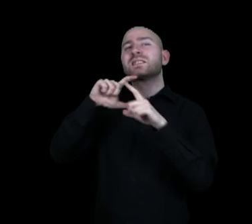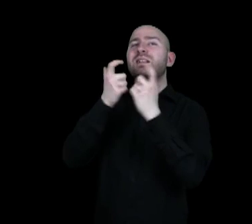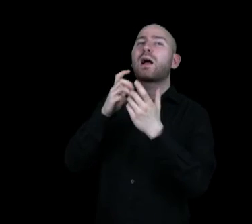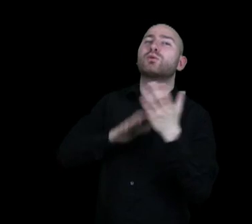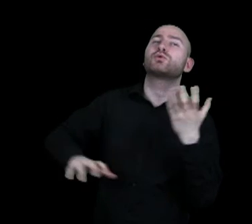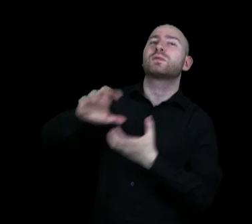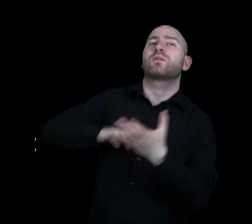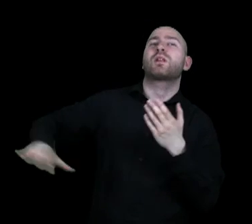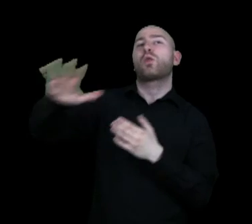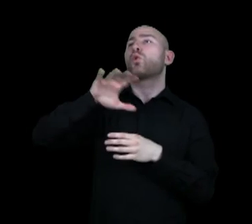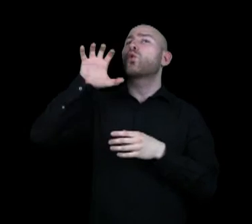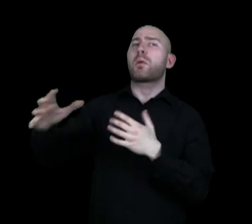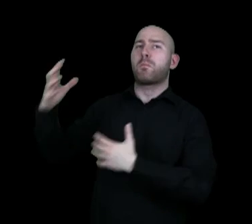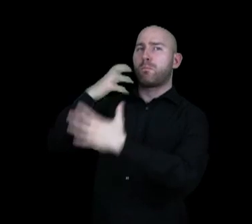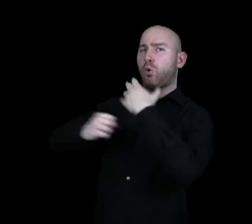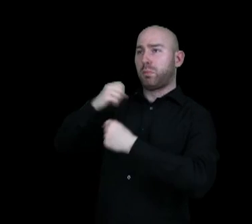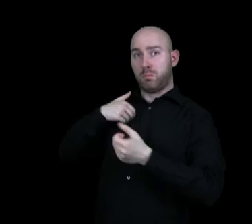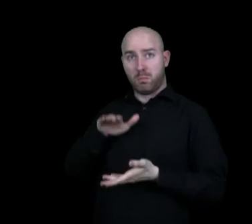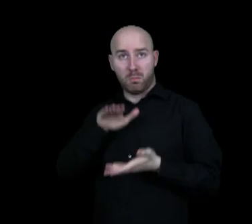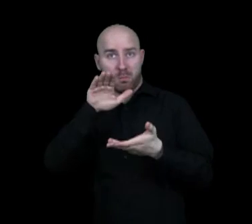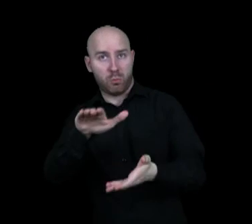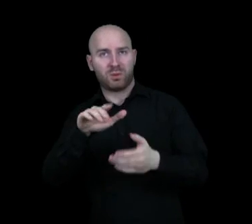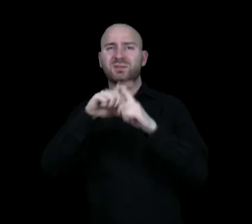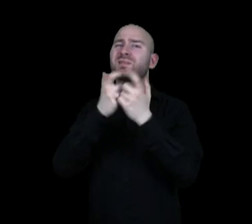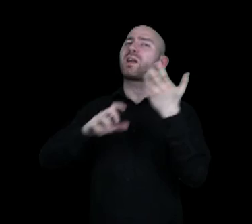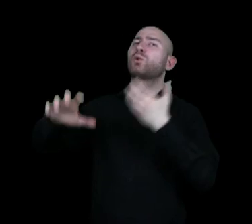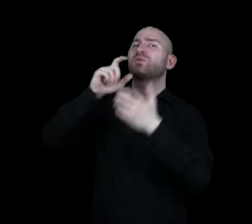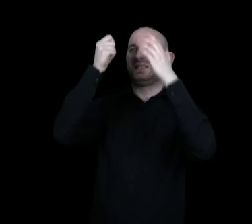globalnie. Globalnie.